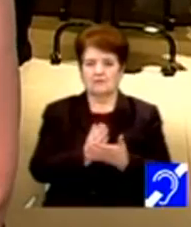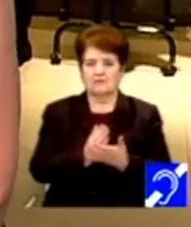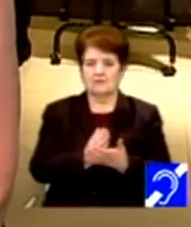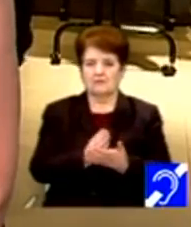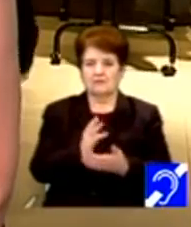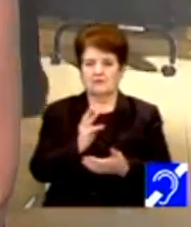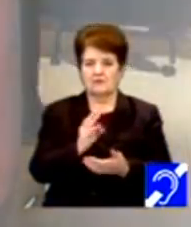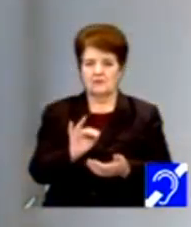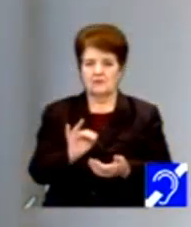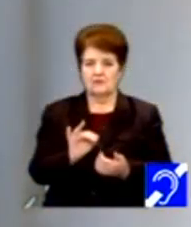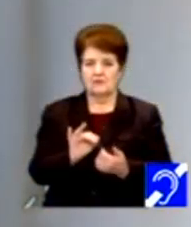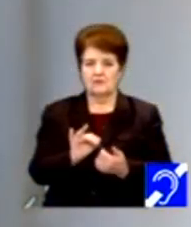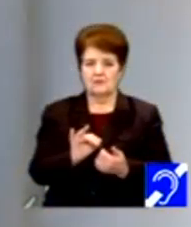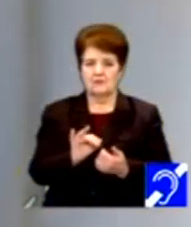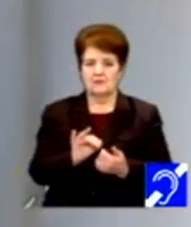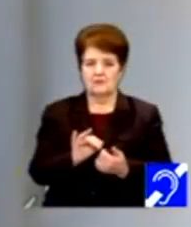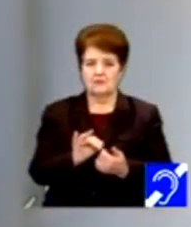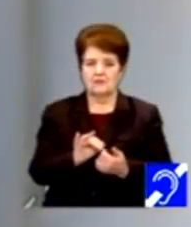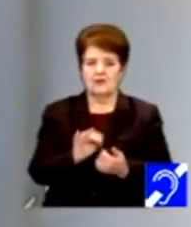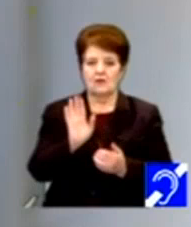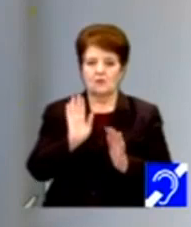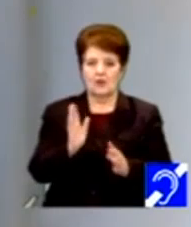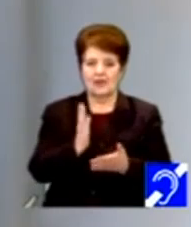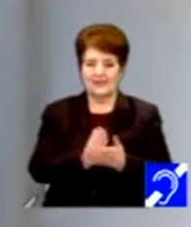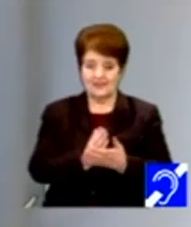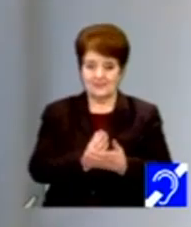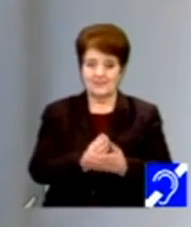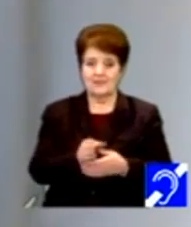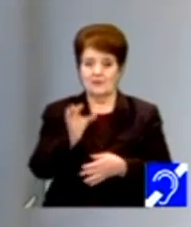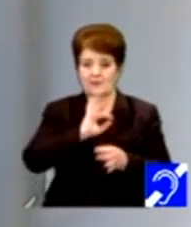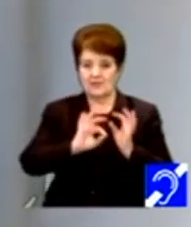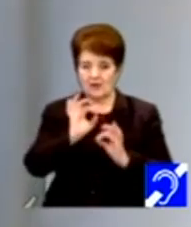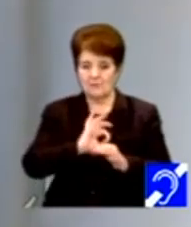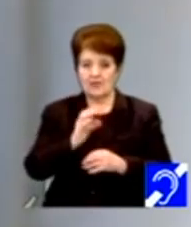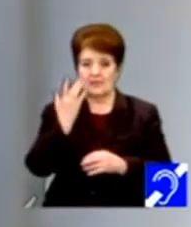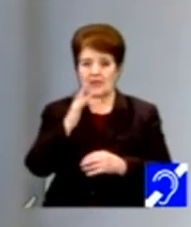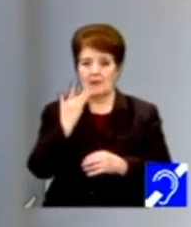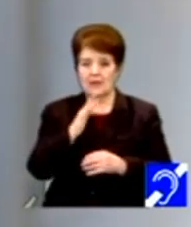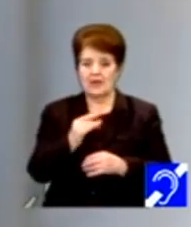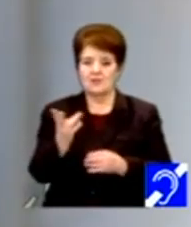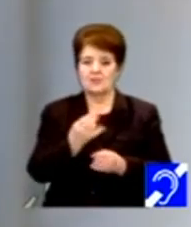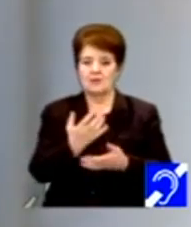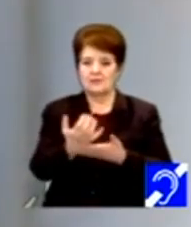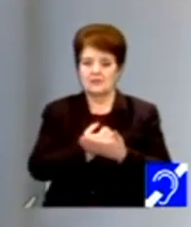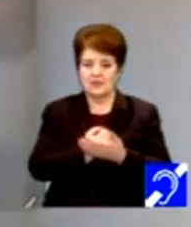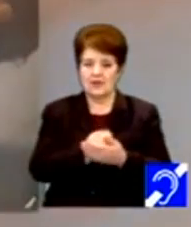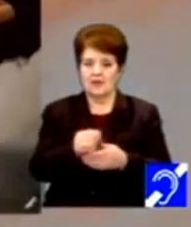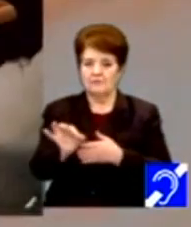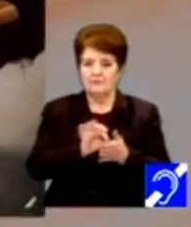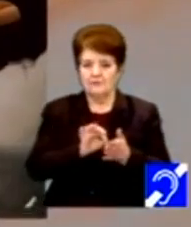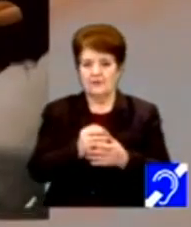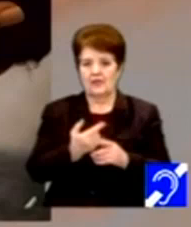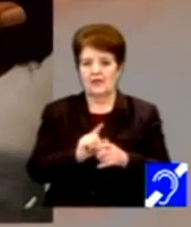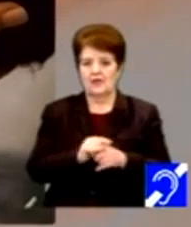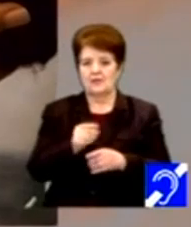și există acum doar în America și este foarte important ca să o ia cât mai repede, ca să piardă cât mai puțin și